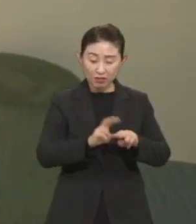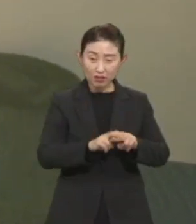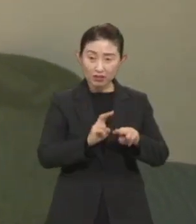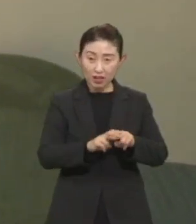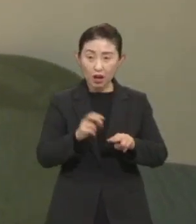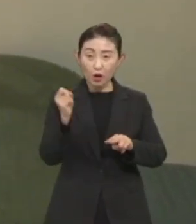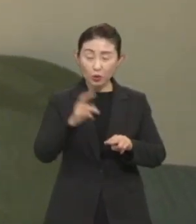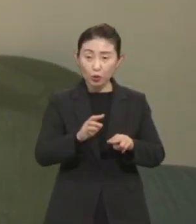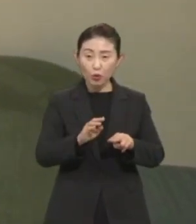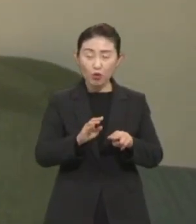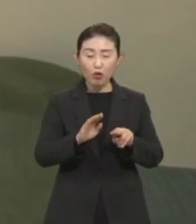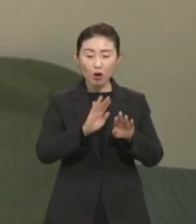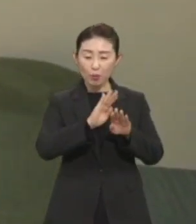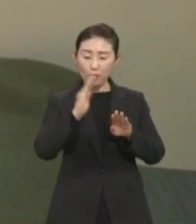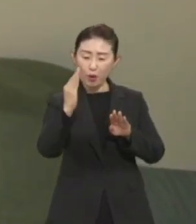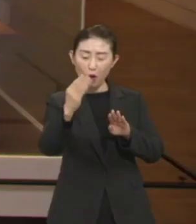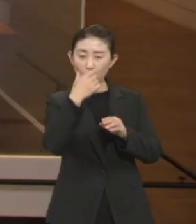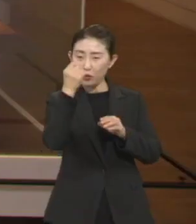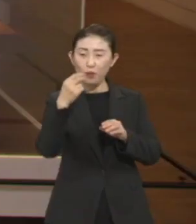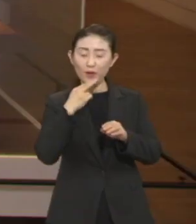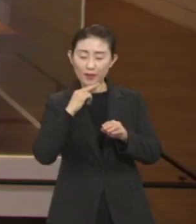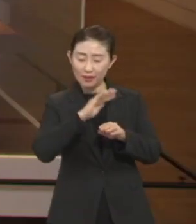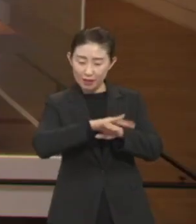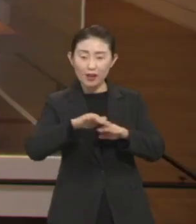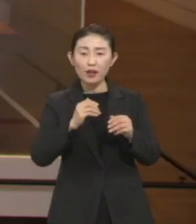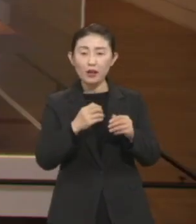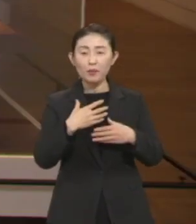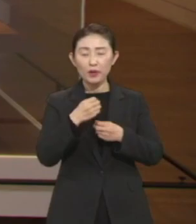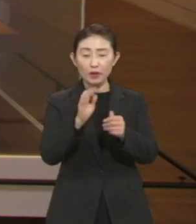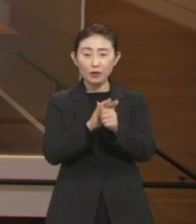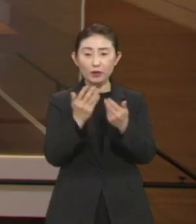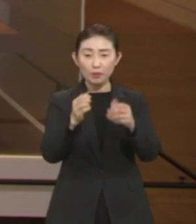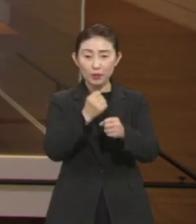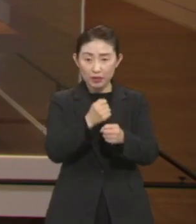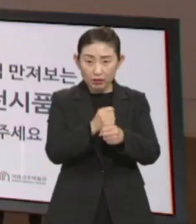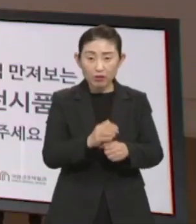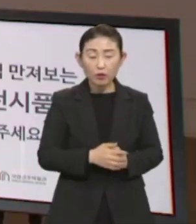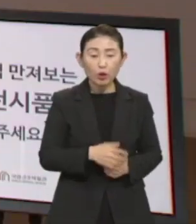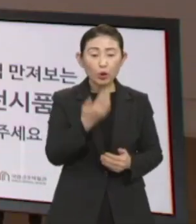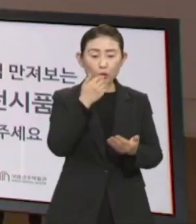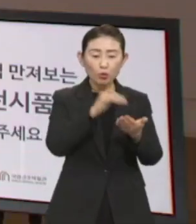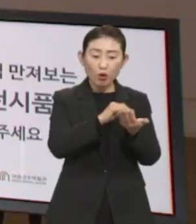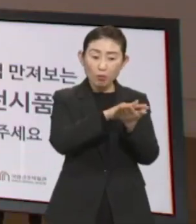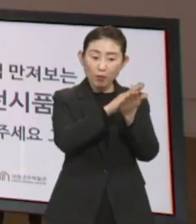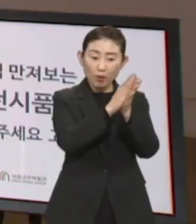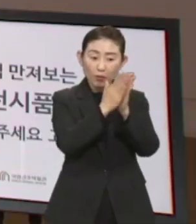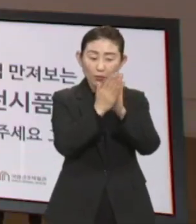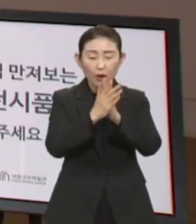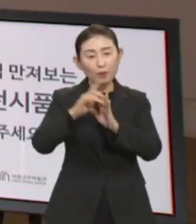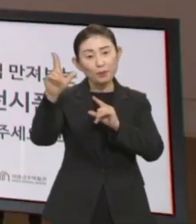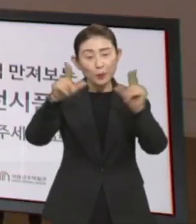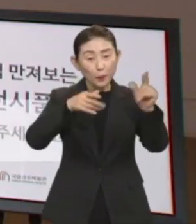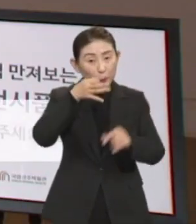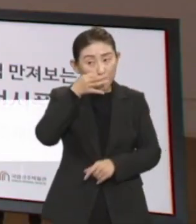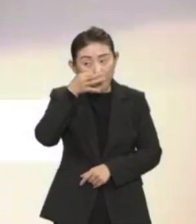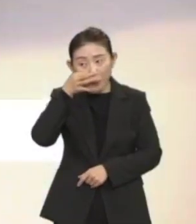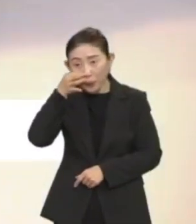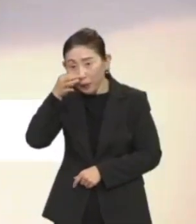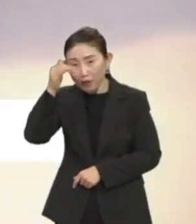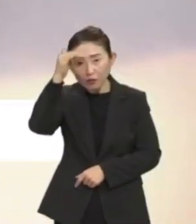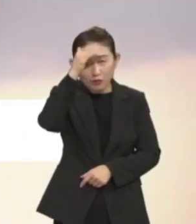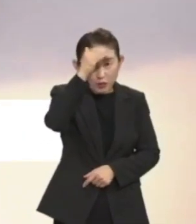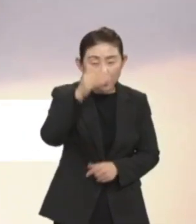벽면의 모서리도 최소화했습니다. 영상에 나온 석기시대 도구의 변화 과정을 직접 눈으로 살펴보고